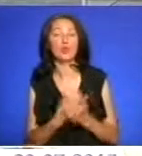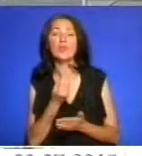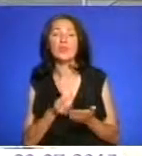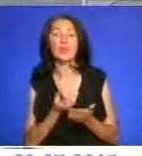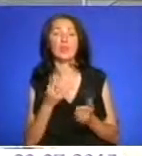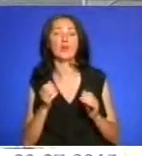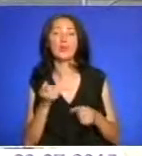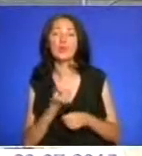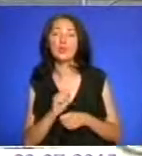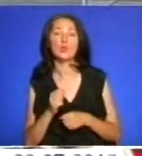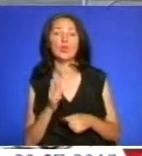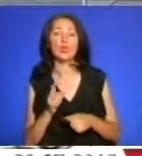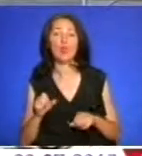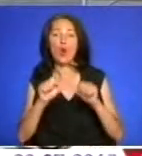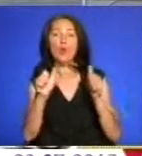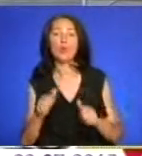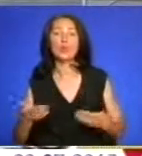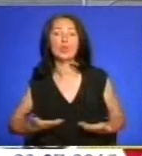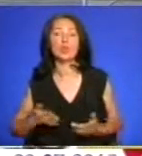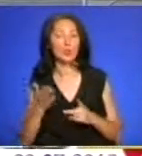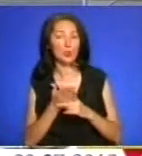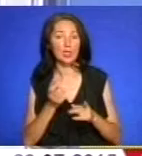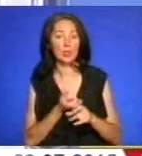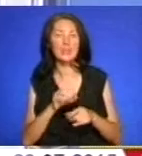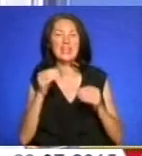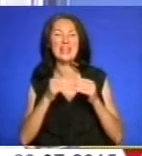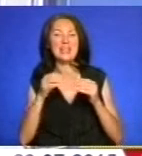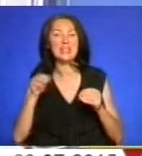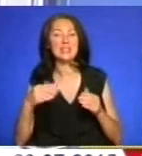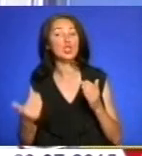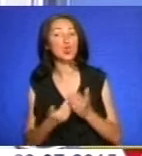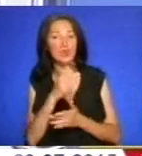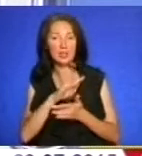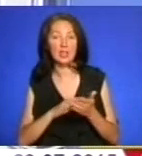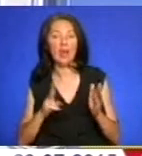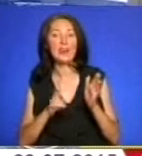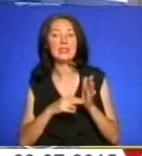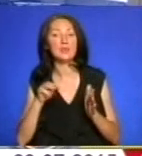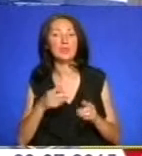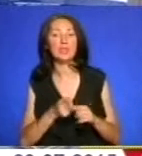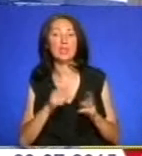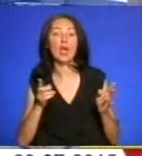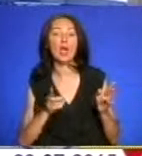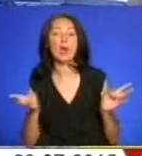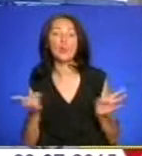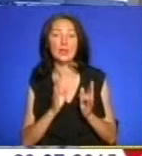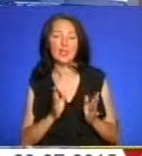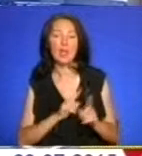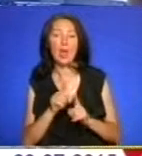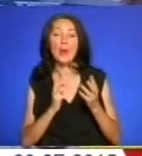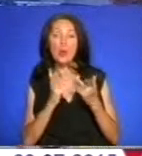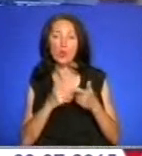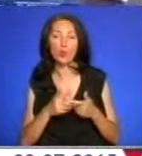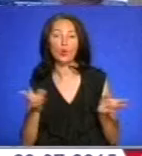людей оформити житлові субсидії. Понад 10 тисяч нових заяв і 7 тисяч, які потребували лише перерахунку, перебувають в